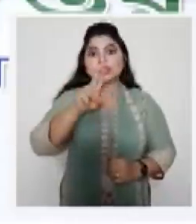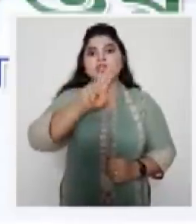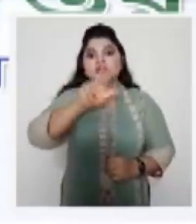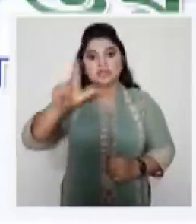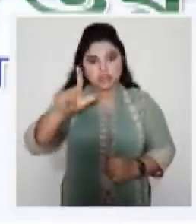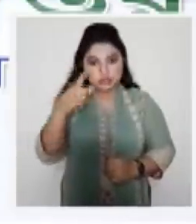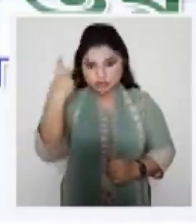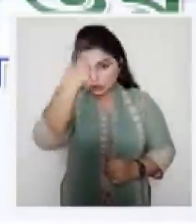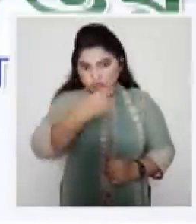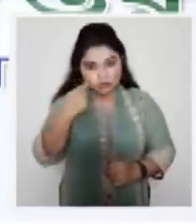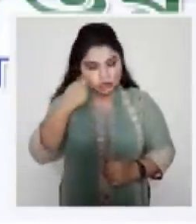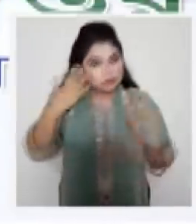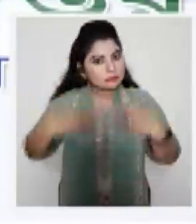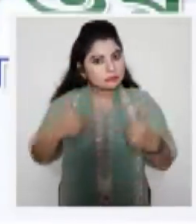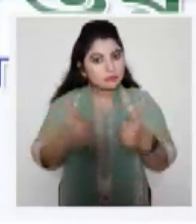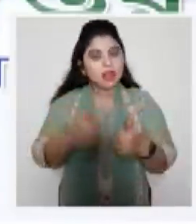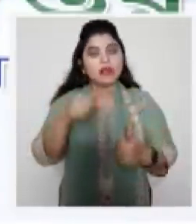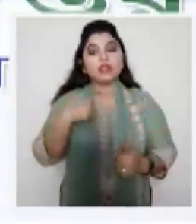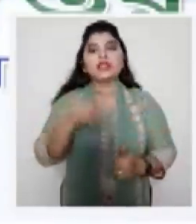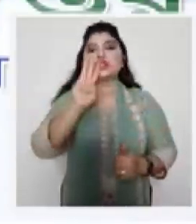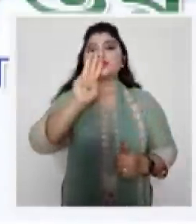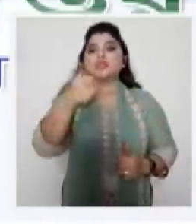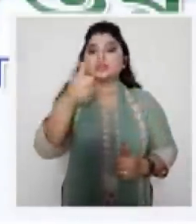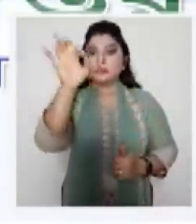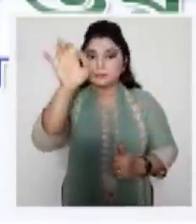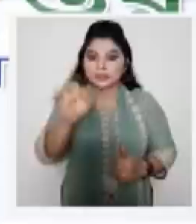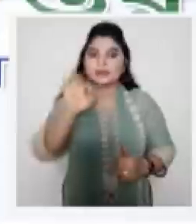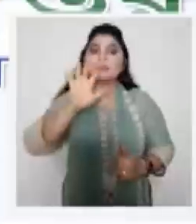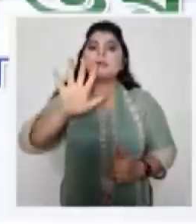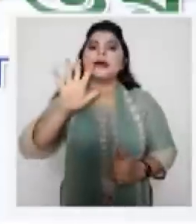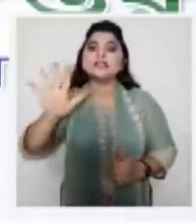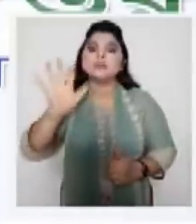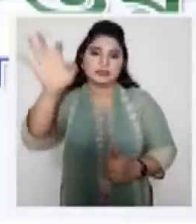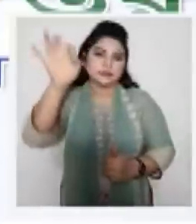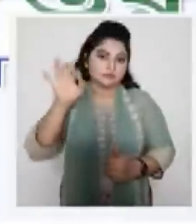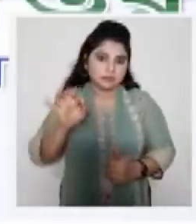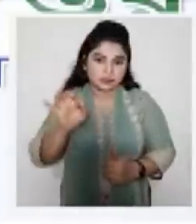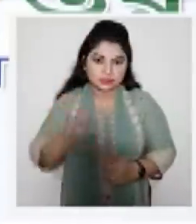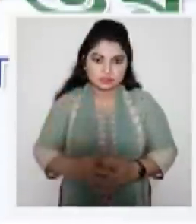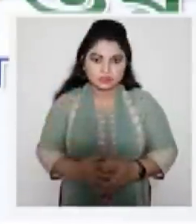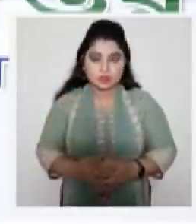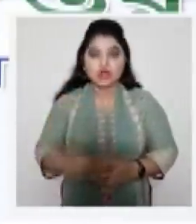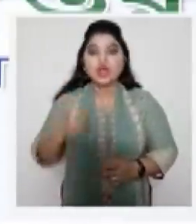এ পর্যন্ত সুস্থ হয়েছেন 34,027 জন এবং শনাক্তের বিবেচনায় সুস্থতার হার